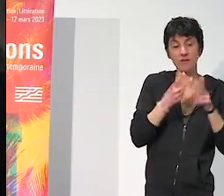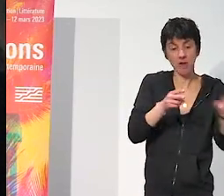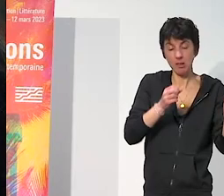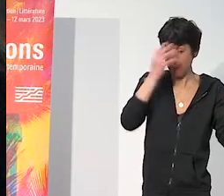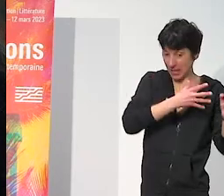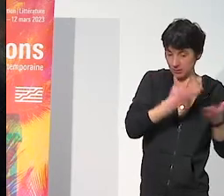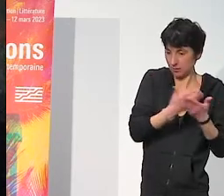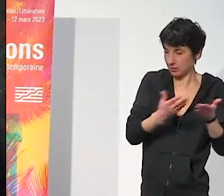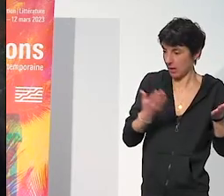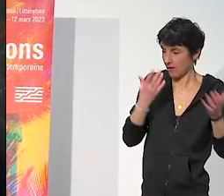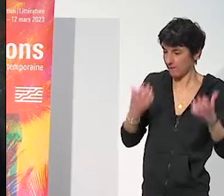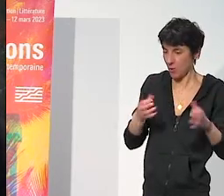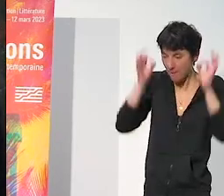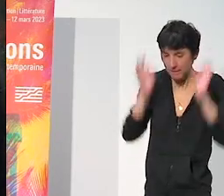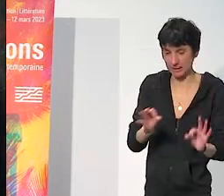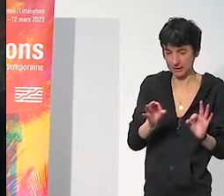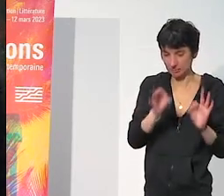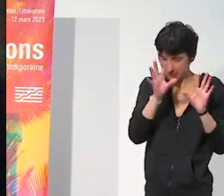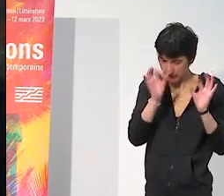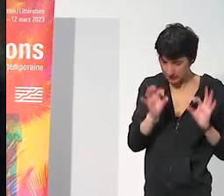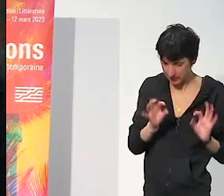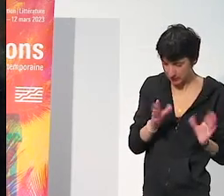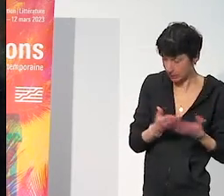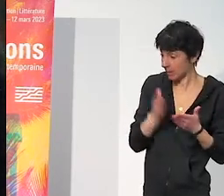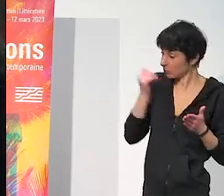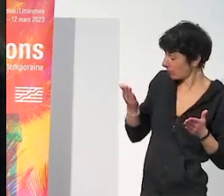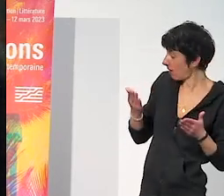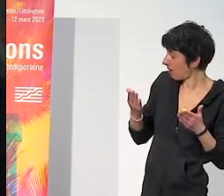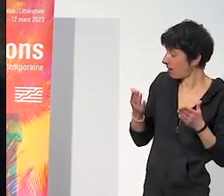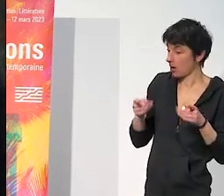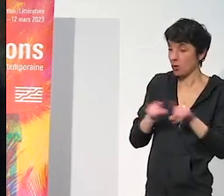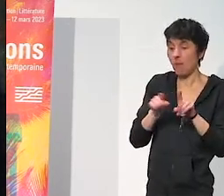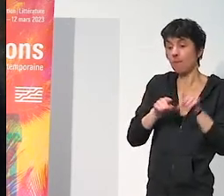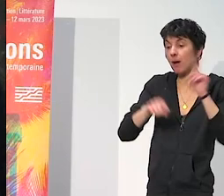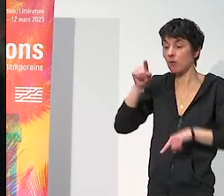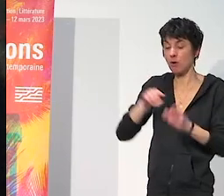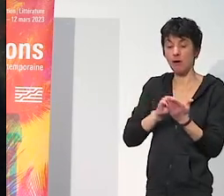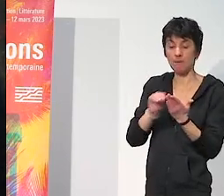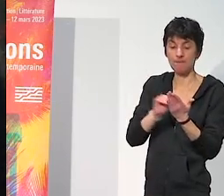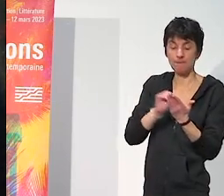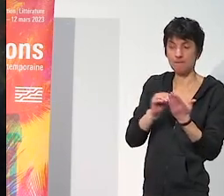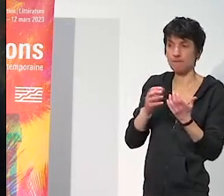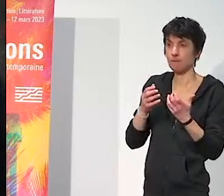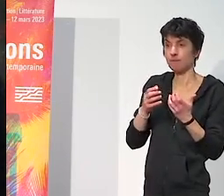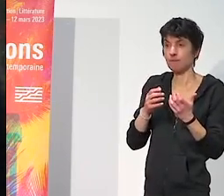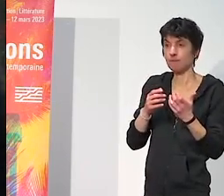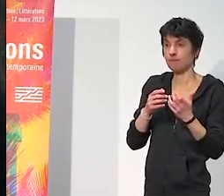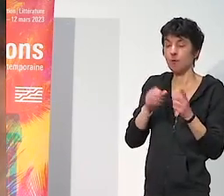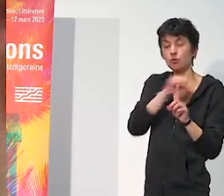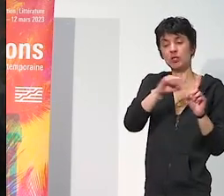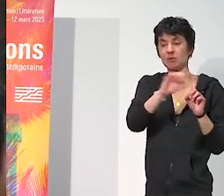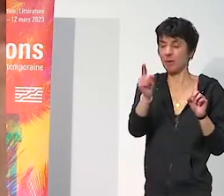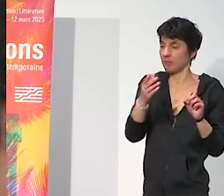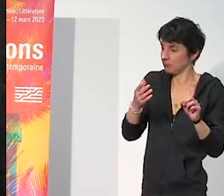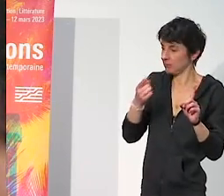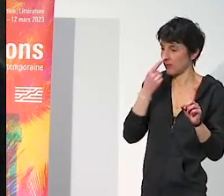j'aime bien être dans l'exactitude. C'est pour ça qu'il y a un côté parfois je dirais pas sociologique, mais j'aime